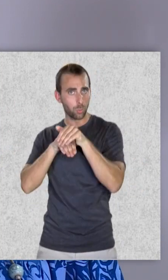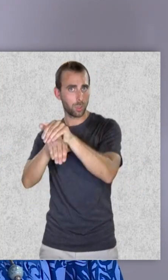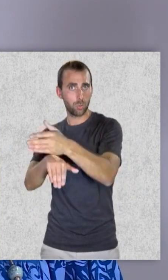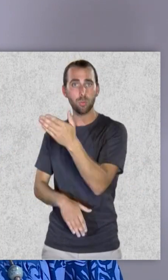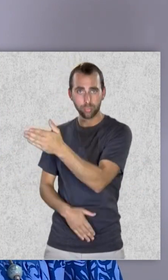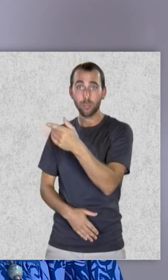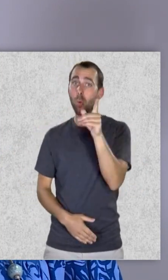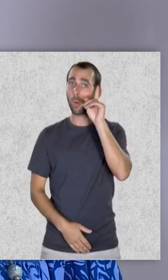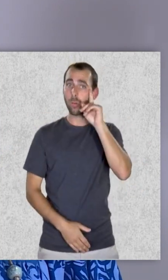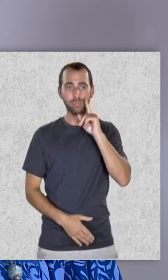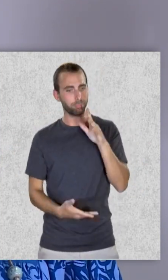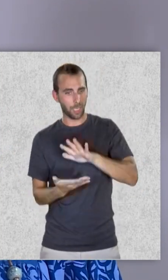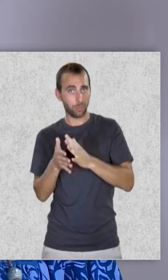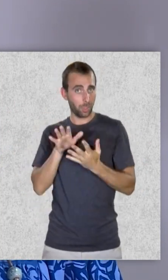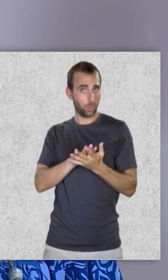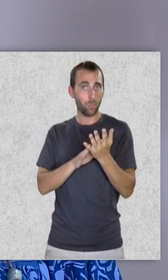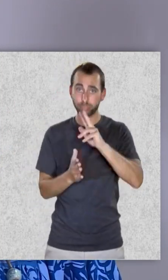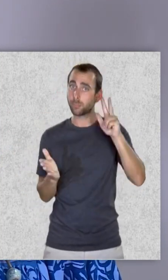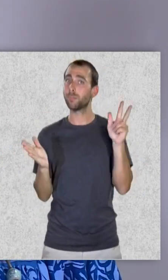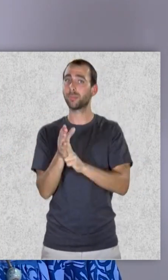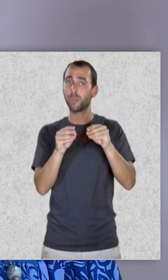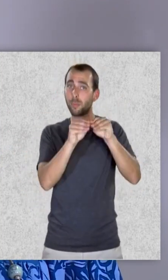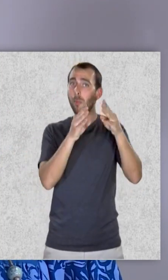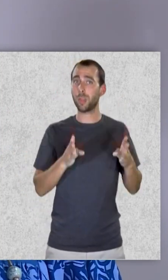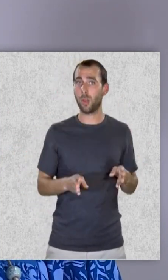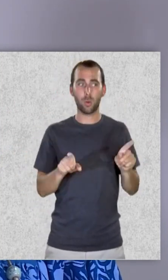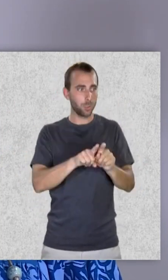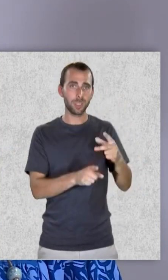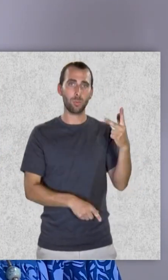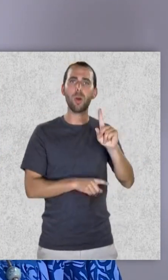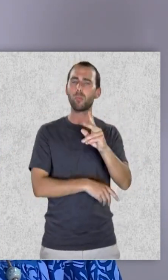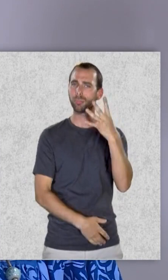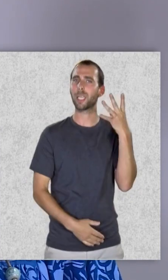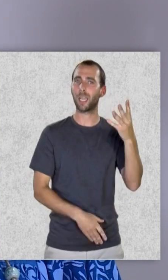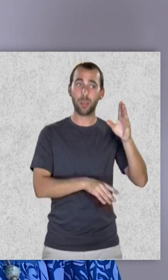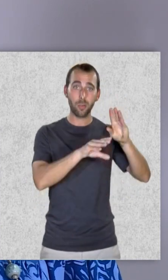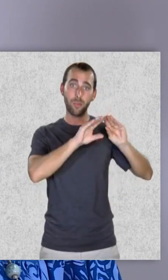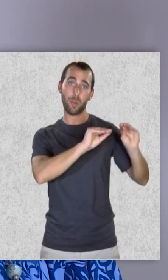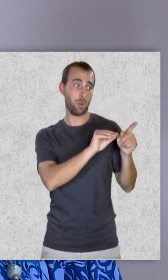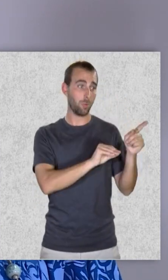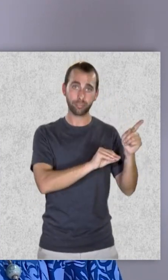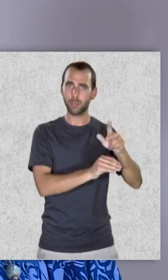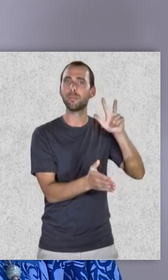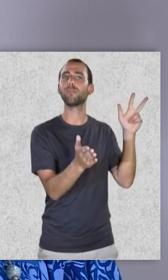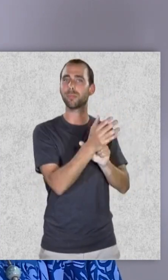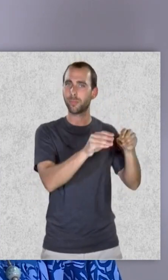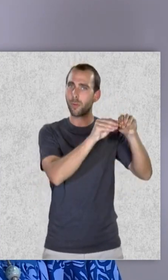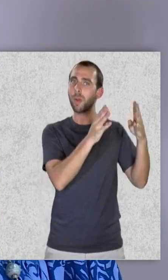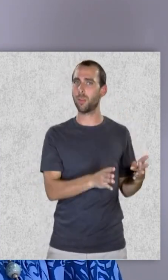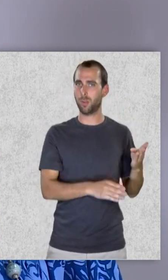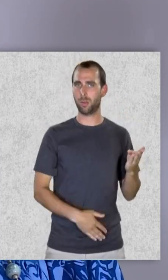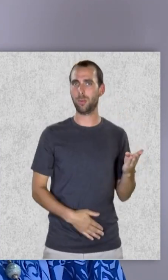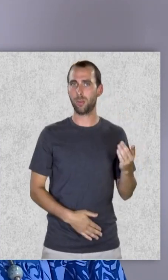agréée formateur et les 4 formateurs sont aussi agréés formateurs. Donc avec la